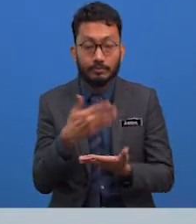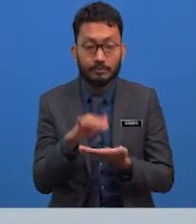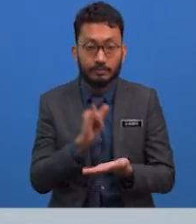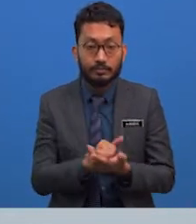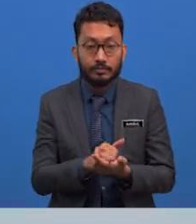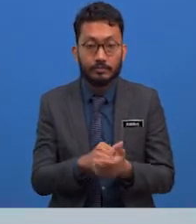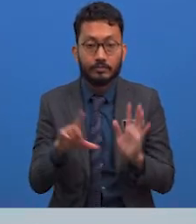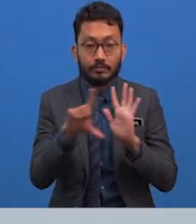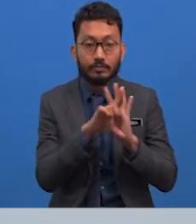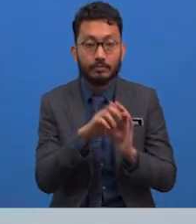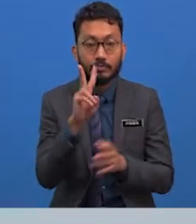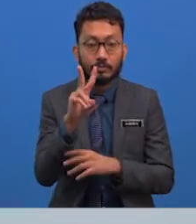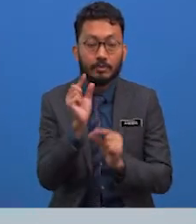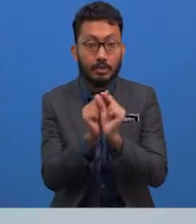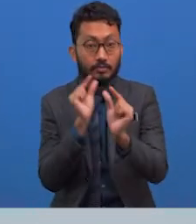ini sebagai A.